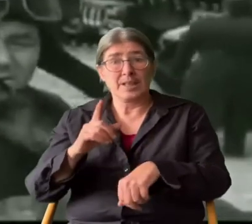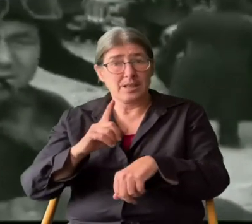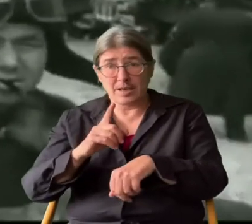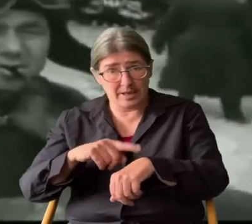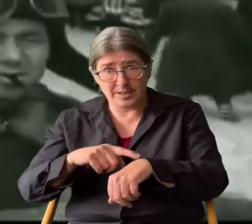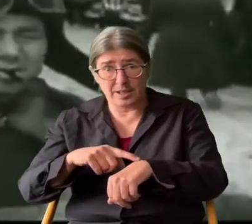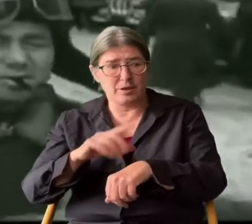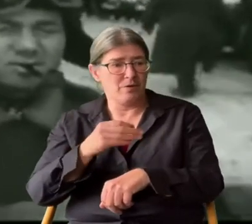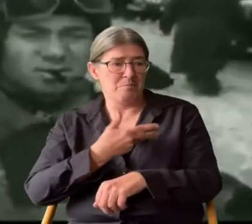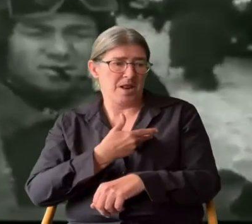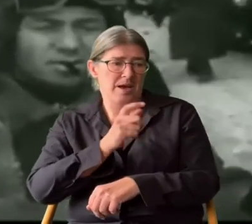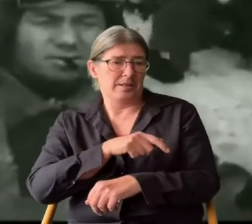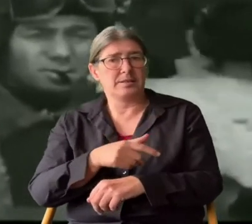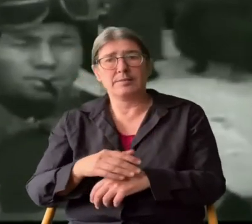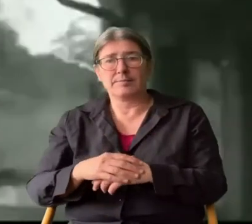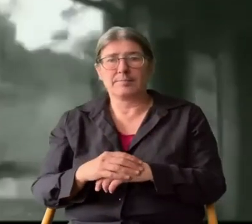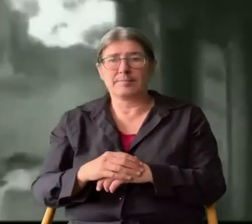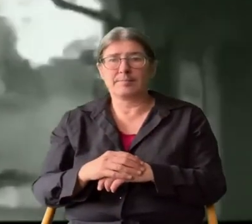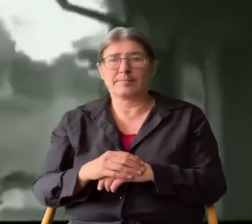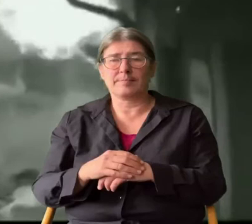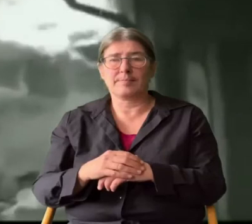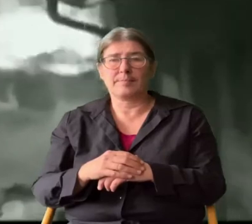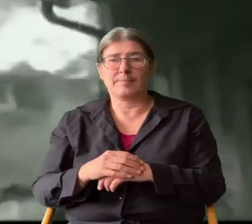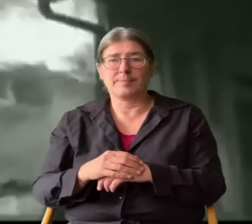Keine Zeit für Mitleid.